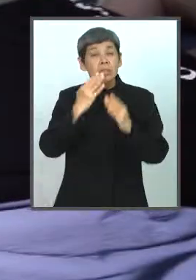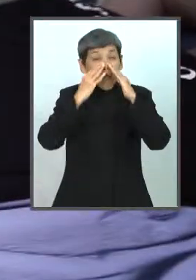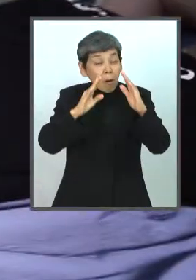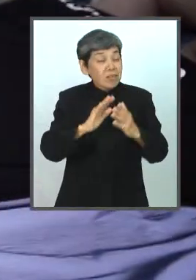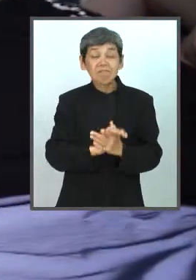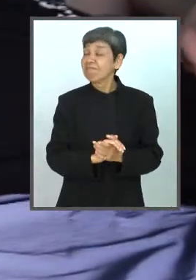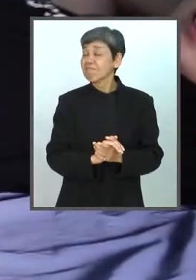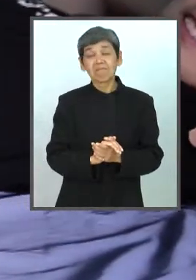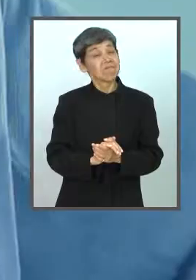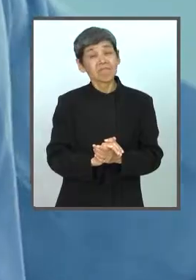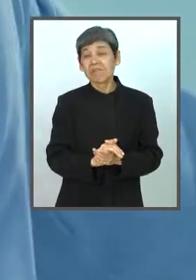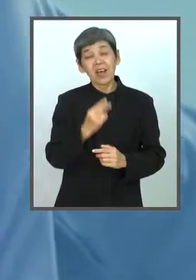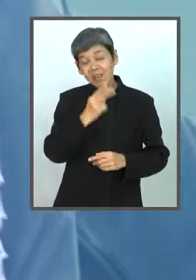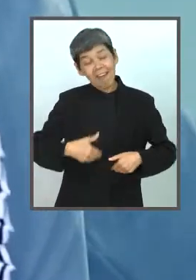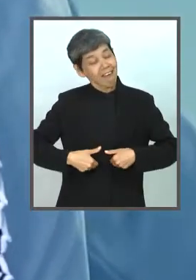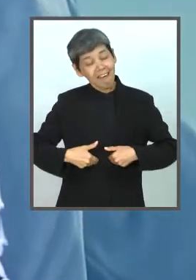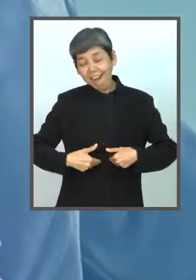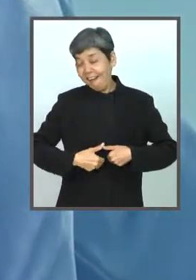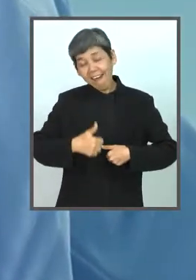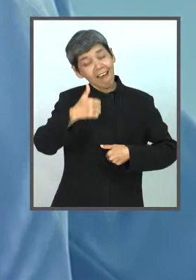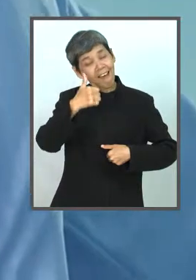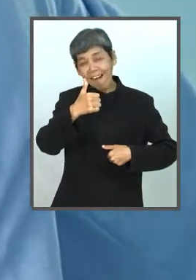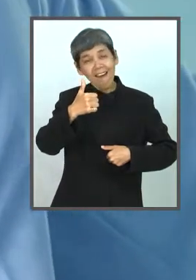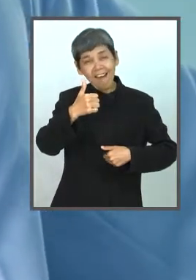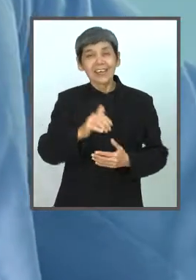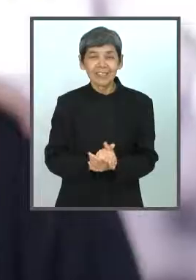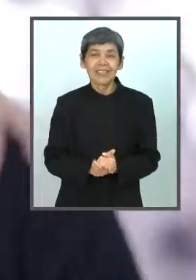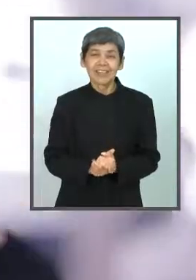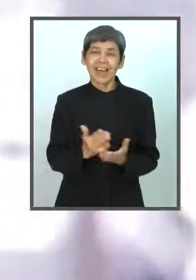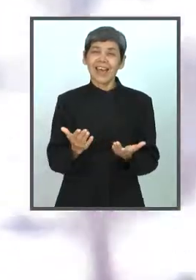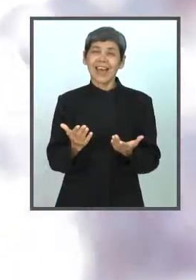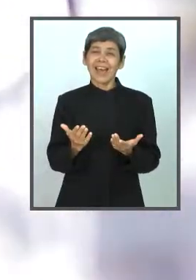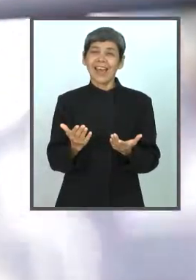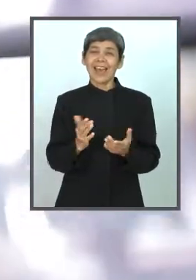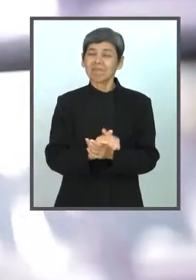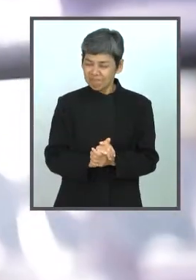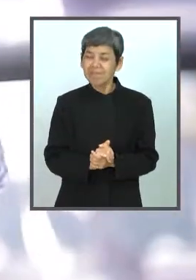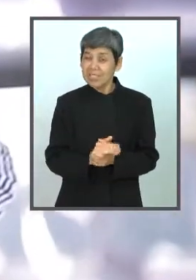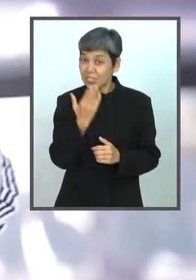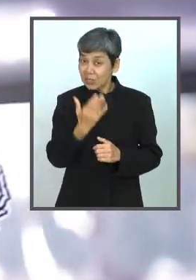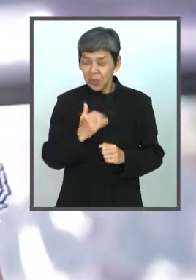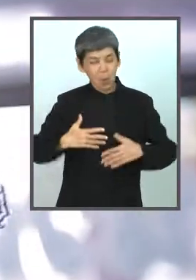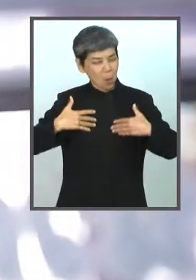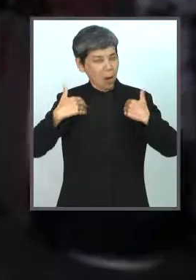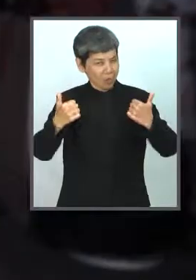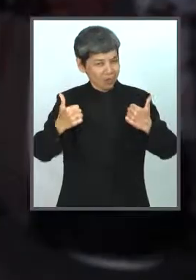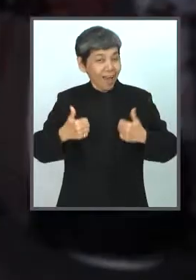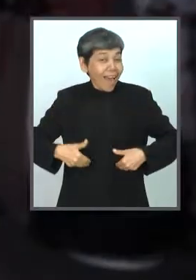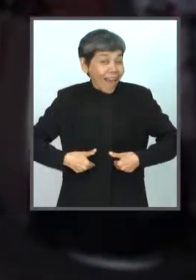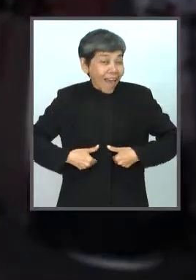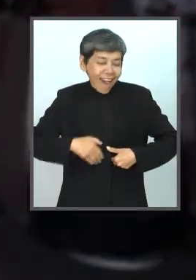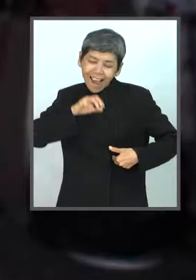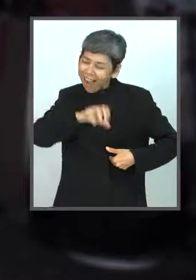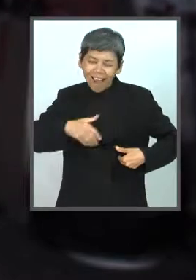นั้นไม่สามารถทำให้เสียงหัวเราะของคุณป้านั้นหายไปได้อ้าวการันตีแบบคนมีความสุขหัวเราะ